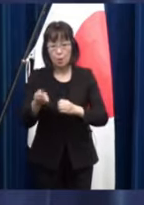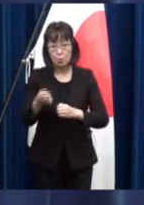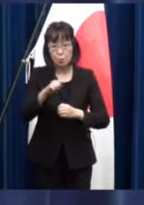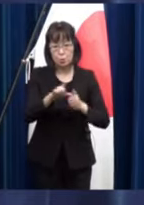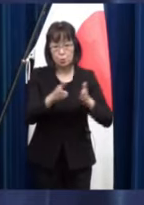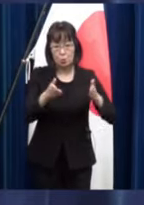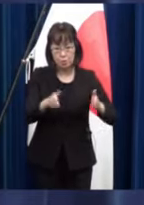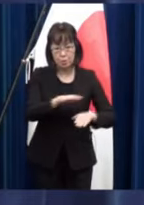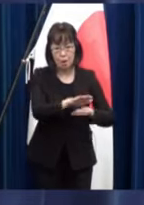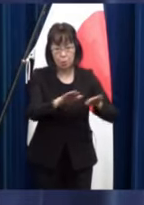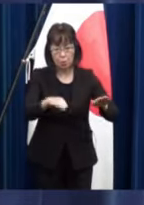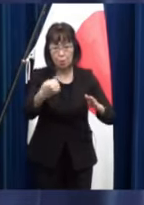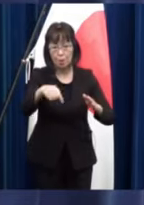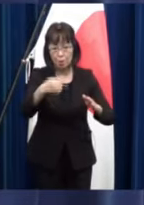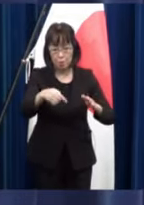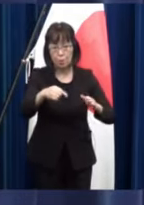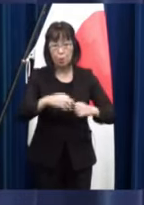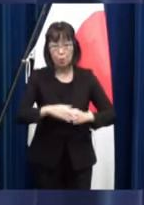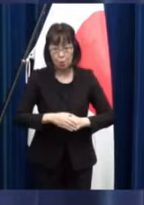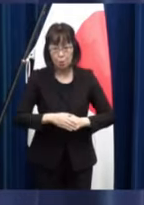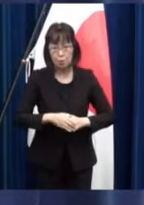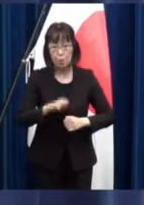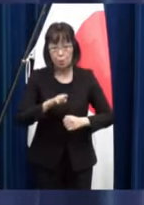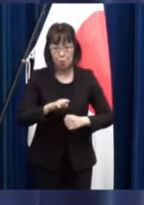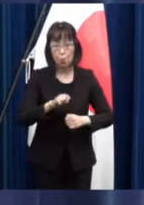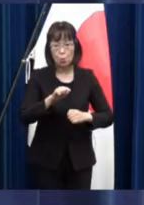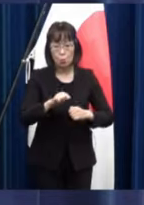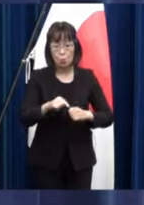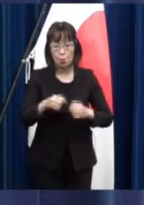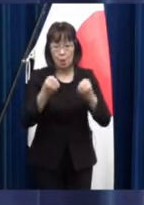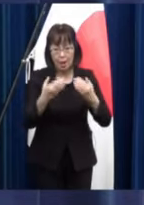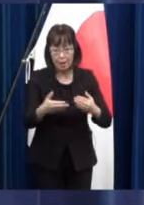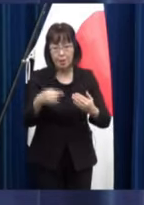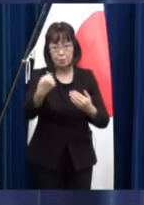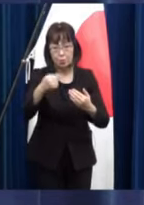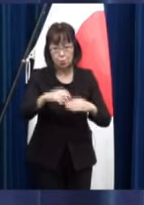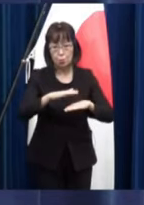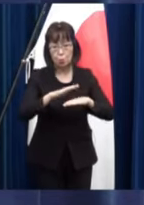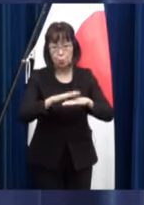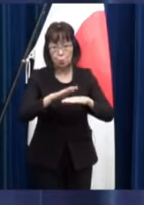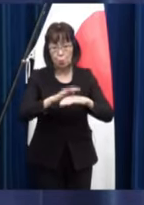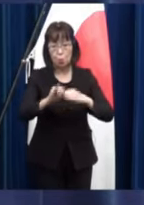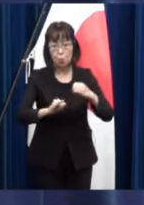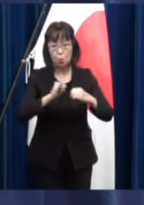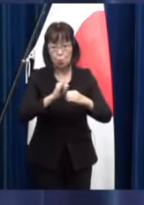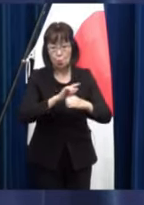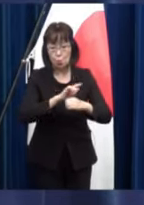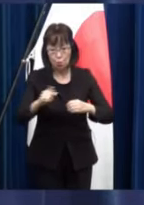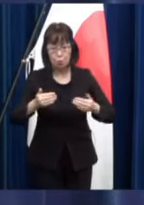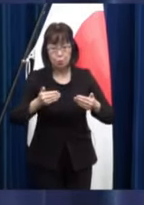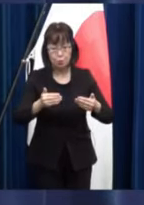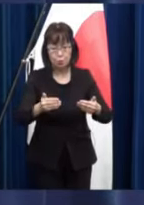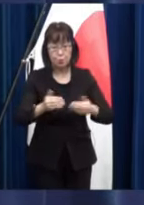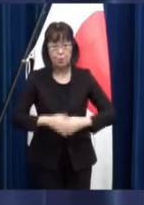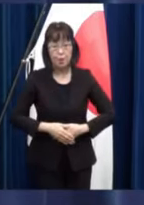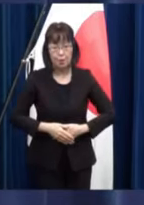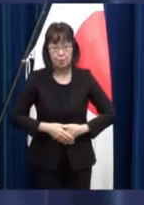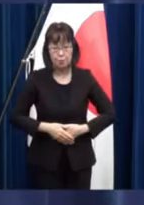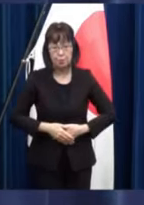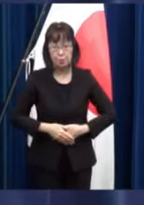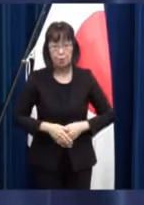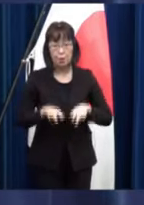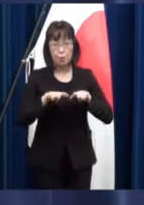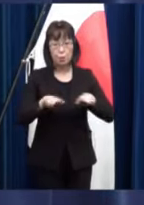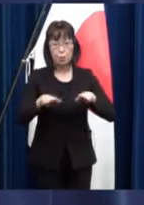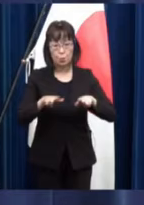にギガスクールも強力に進めてまいります。行政のデジタル化の